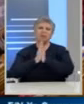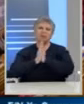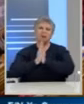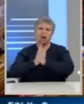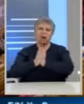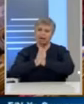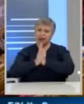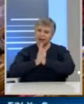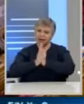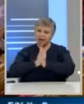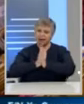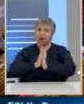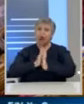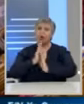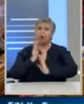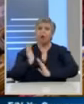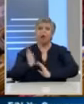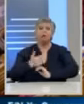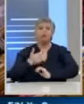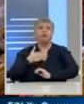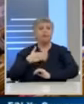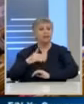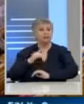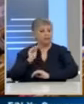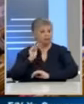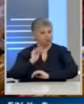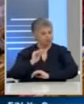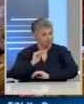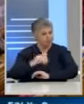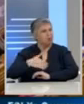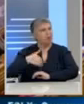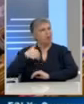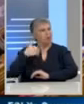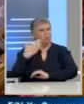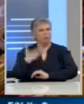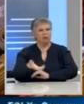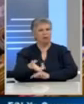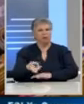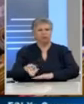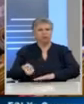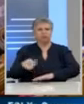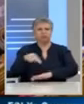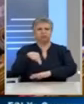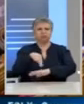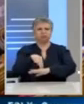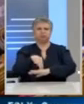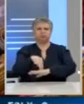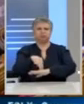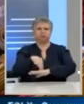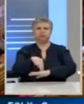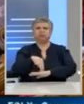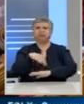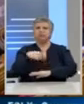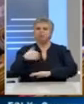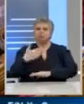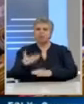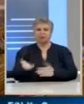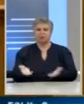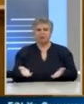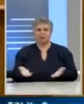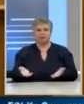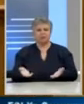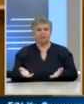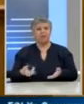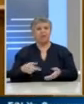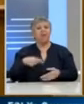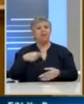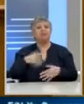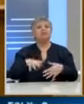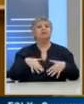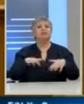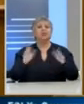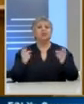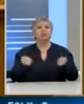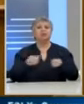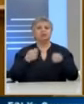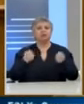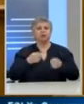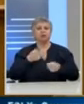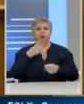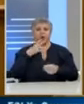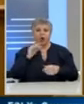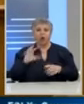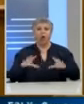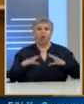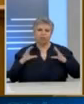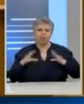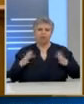Κρατήστε τα ερωτήματα και να απαντηθούν και εδώ και έξω. Σας παρακαλώ. Τα κάνατε γιατί δεν θέλατε να τα κάνετε.